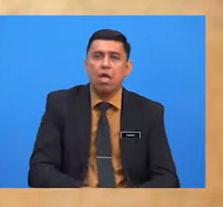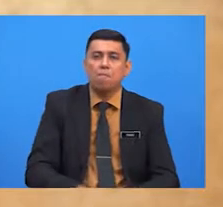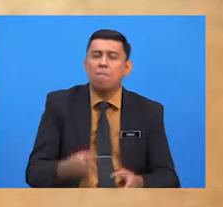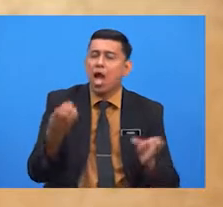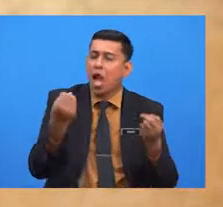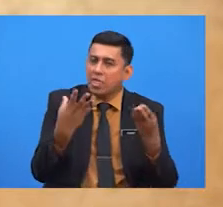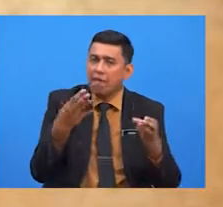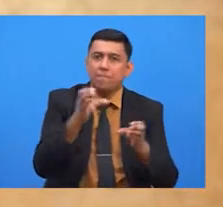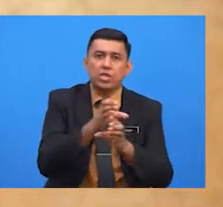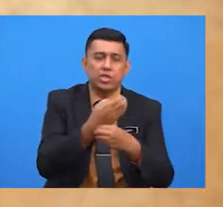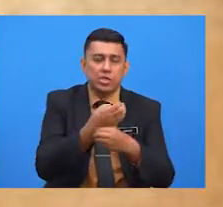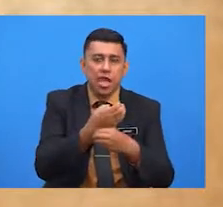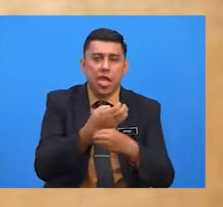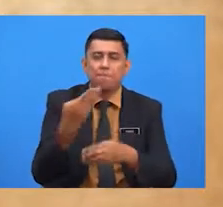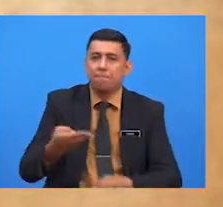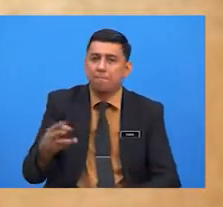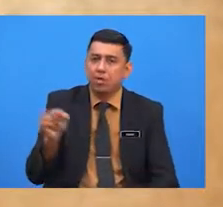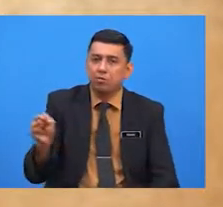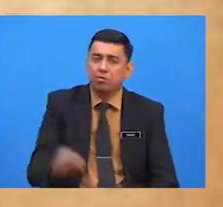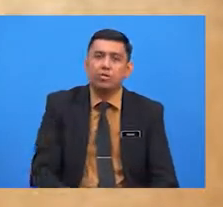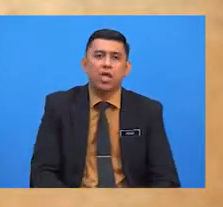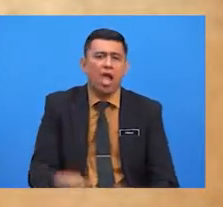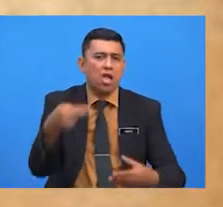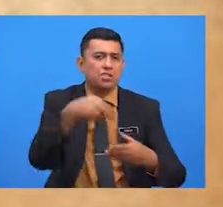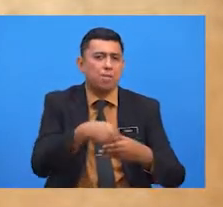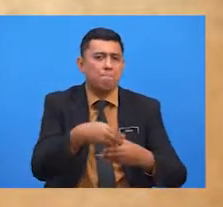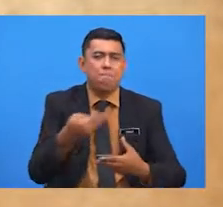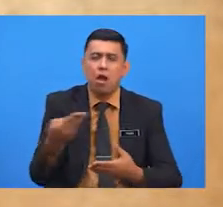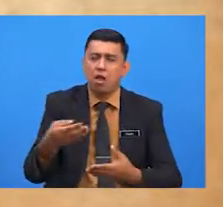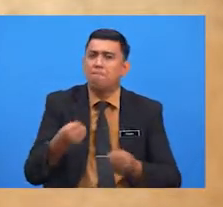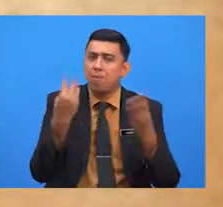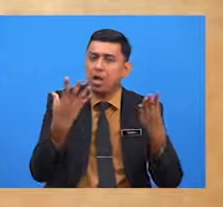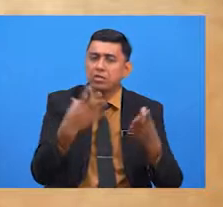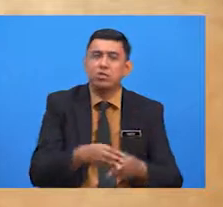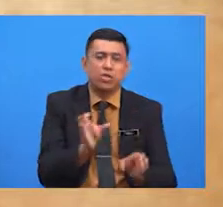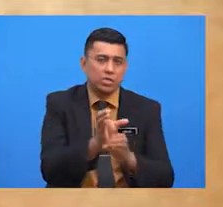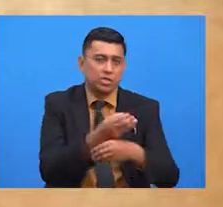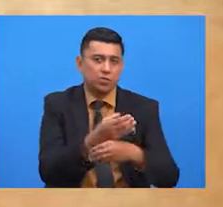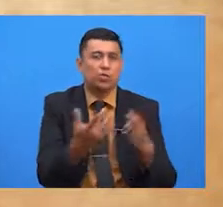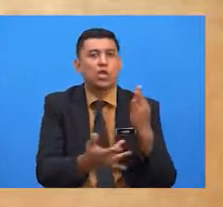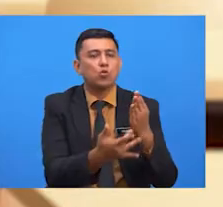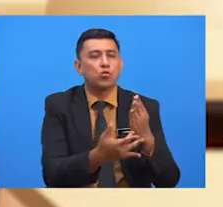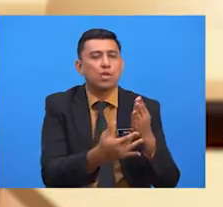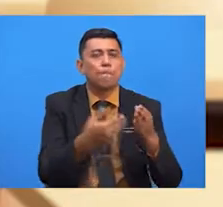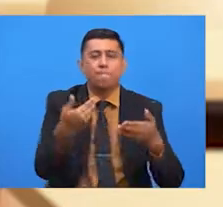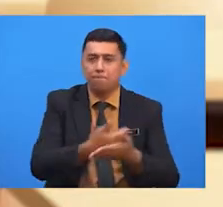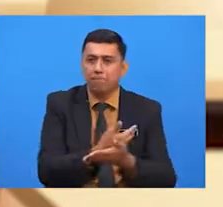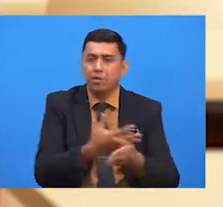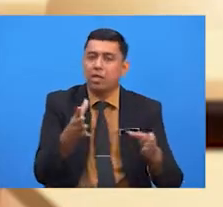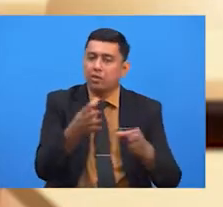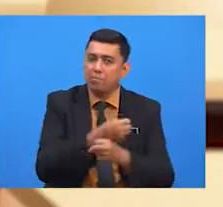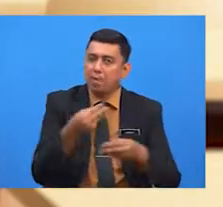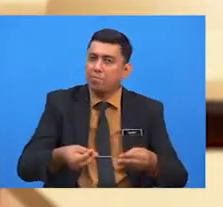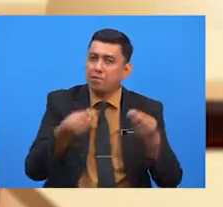barangan, monumen dan hasil pertukangan. Penciptaan teknologi baru dapat